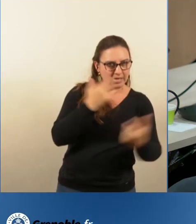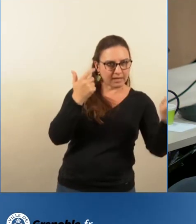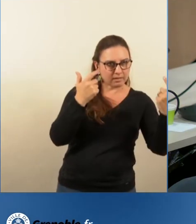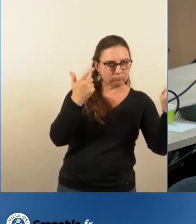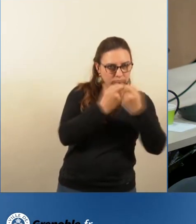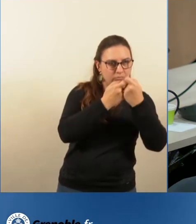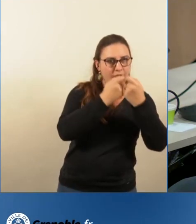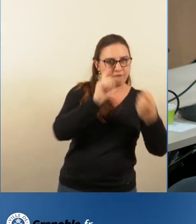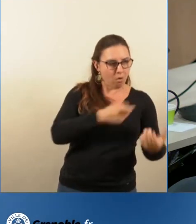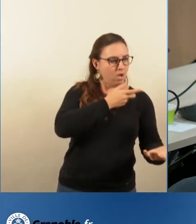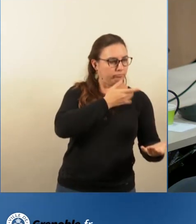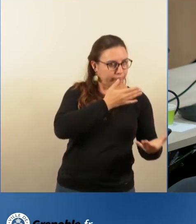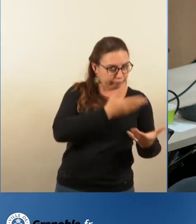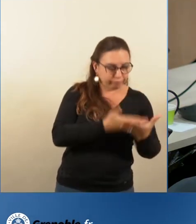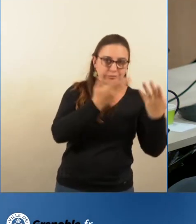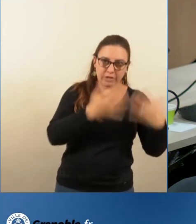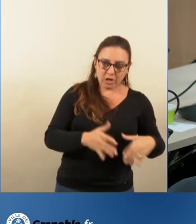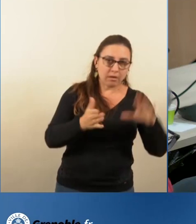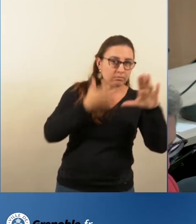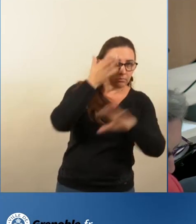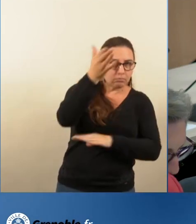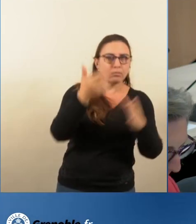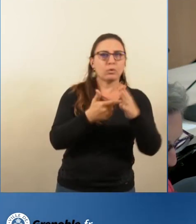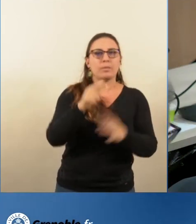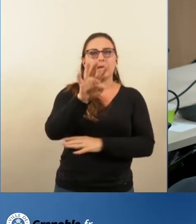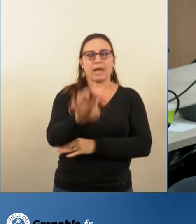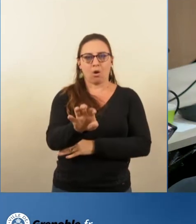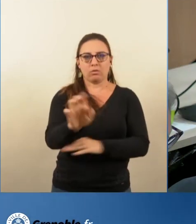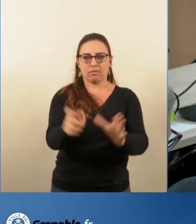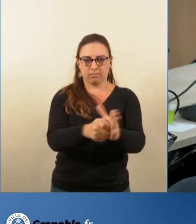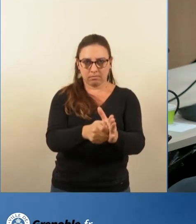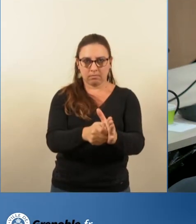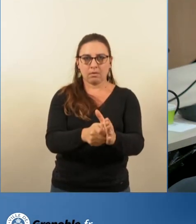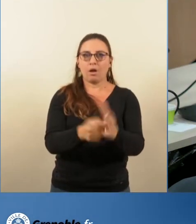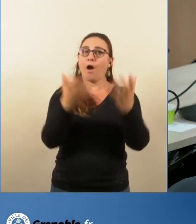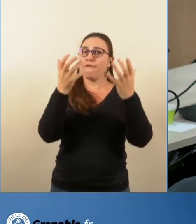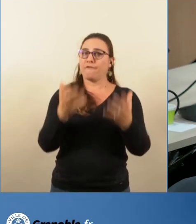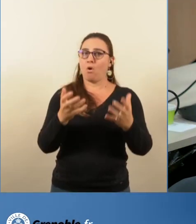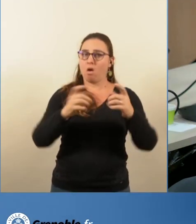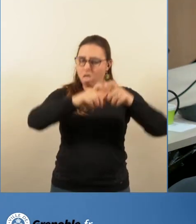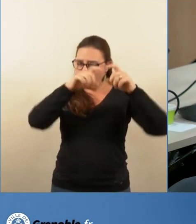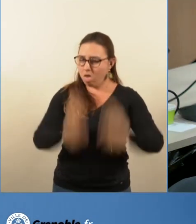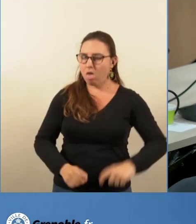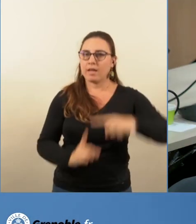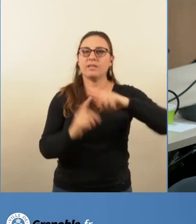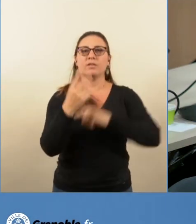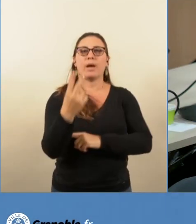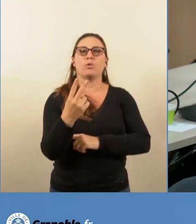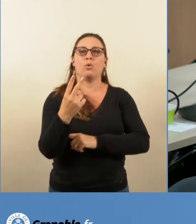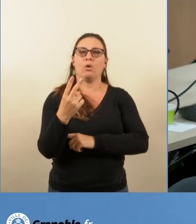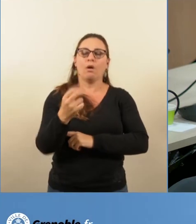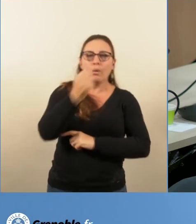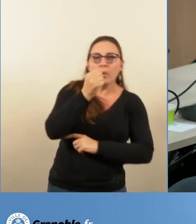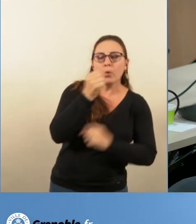engagées pour qu'à l'avenir à l'horizon de 2040 on observe une division par deux de la consommation énergétique finale